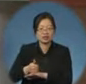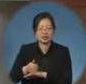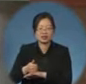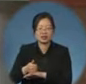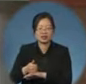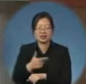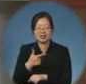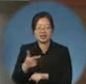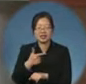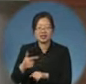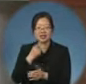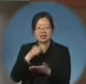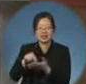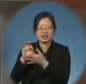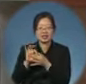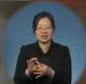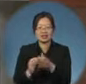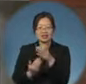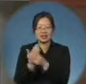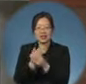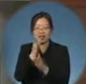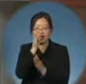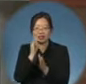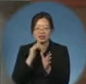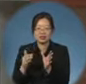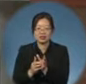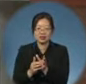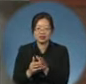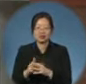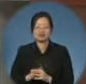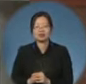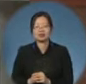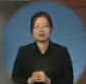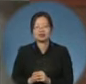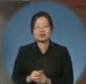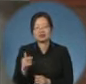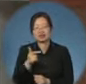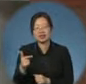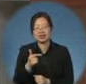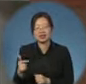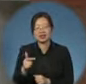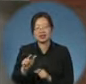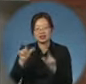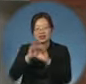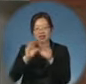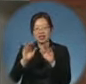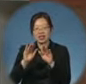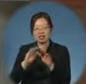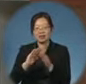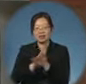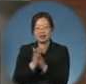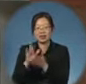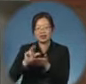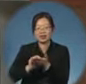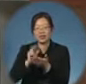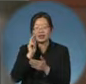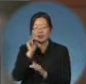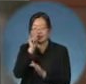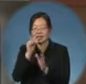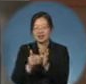굉장히 재난이 계속 이런 알테고 엄청 이 기울여 나나 이런 문제 보면 심각할